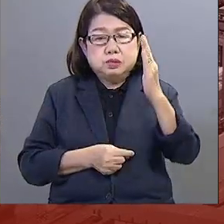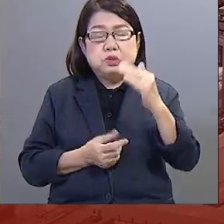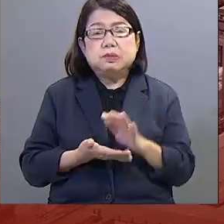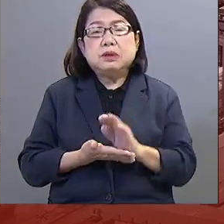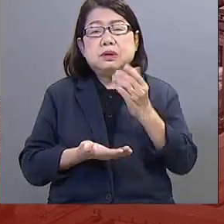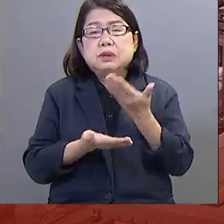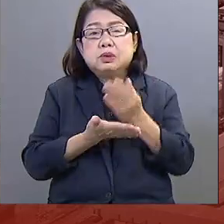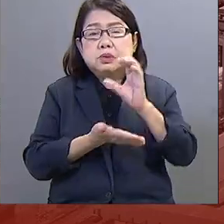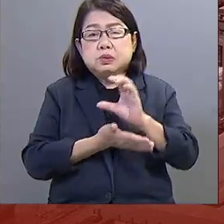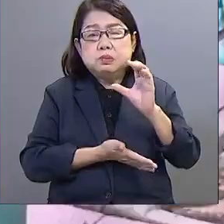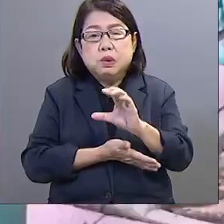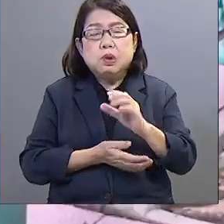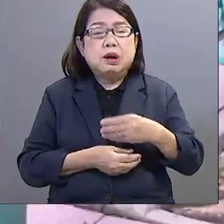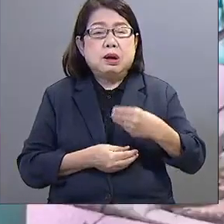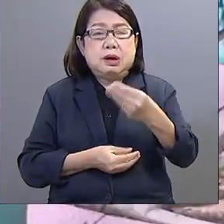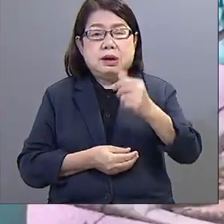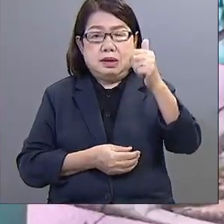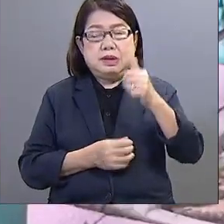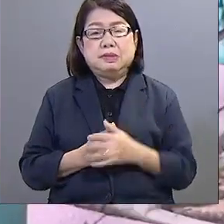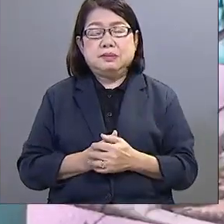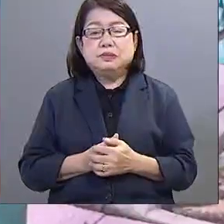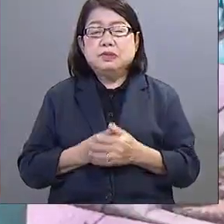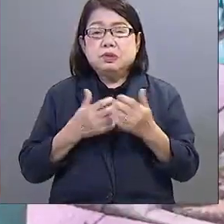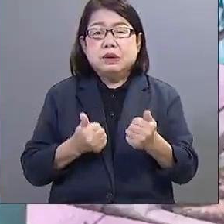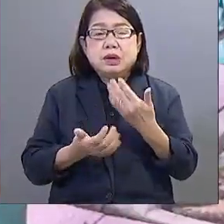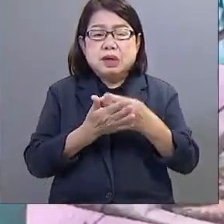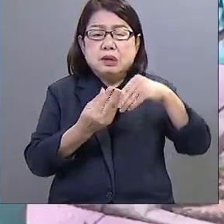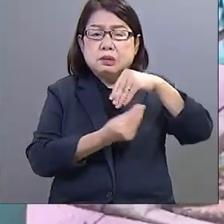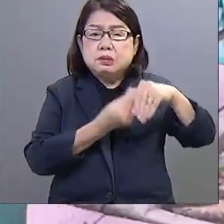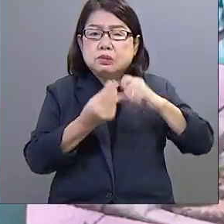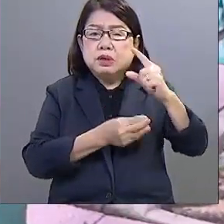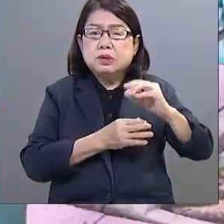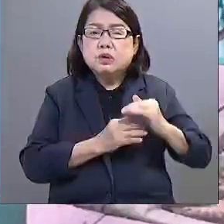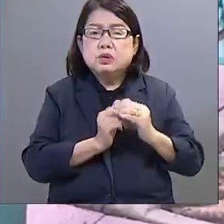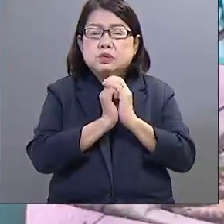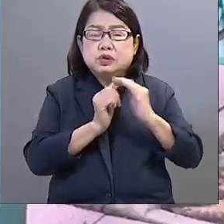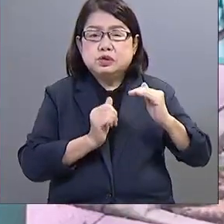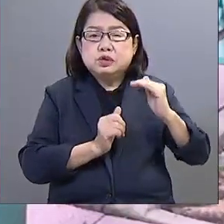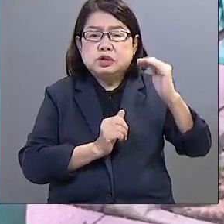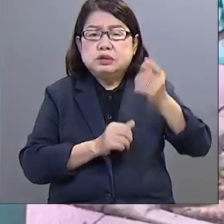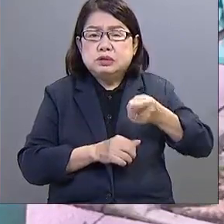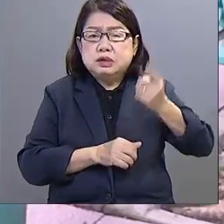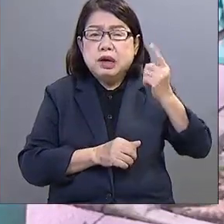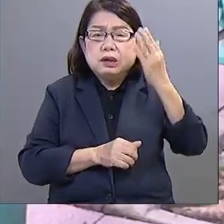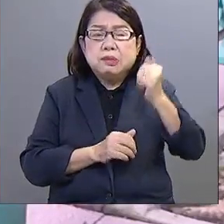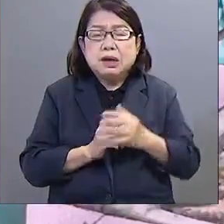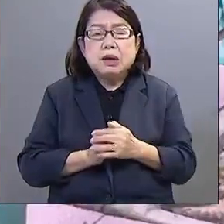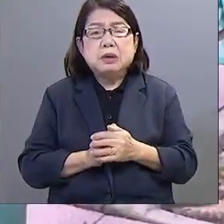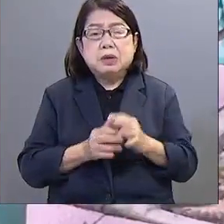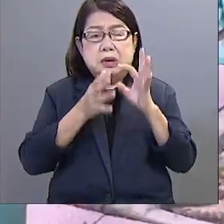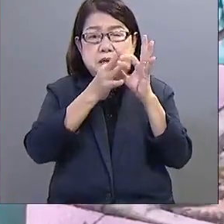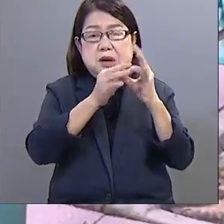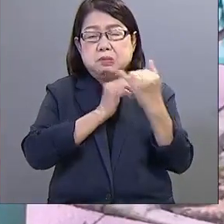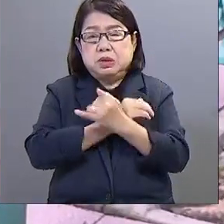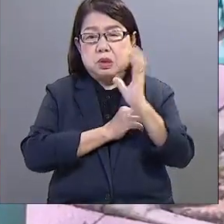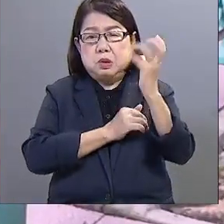เหมือนกับสัญญาณเชิงบวก การชะลอตัวของเศรษฐกิจจีนมีผลต่อโลกด้วยเหมือนกันนะคะเพราะว่าจีนก็เป็นที่พึ่งพา